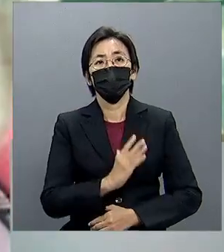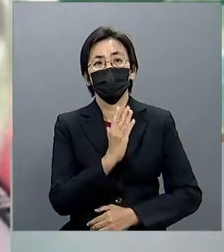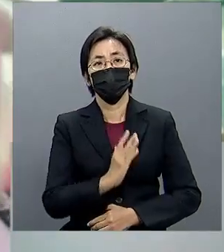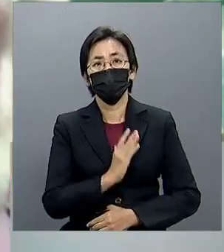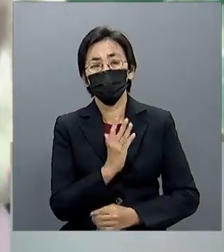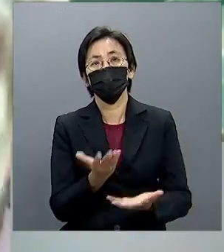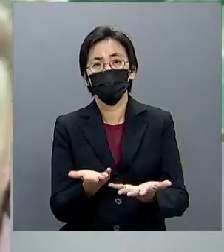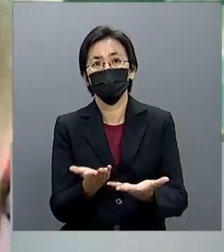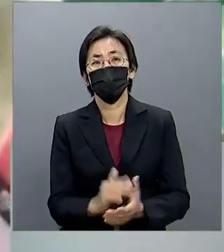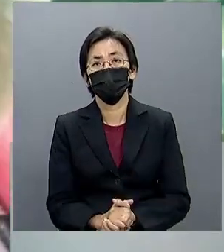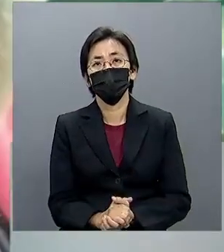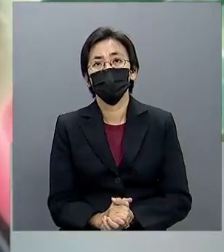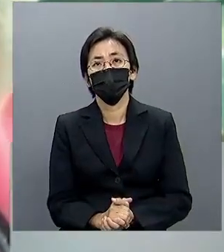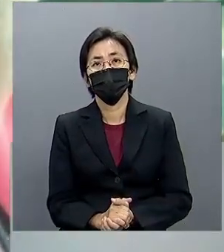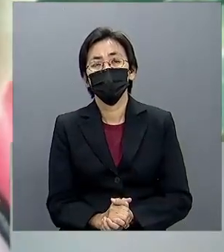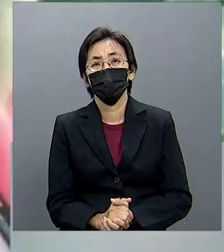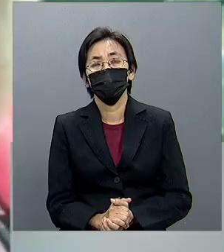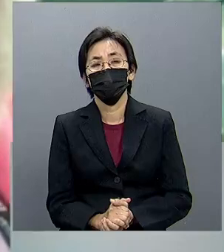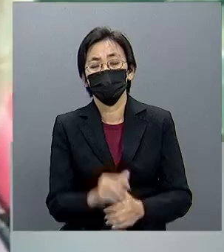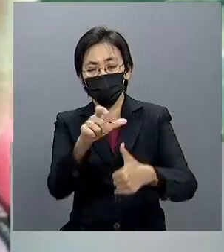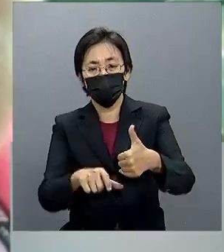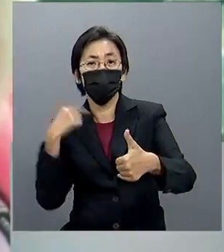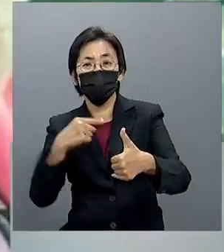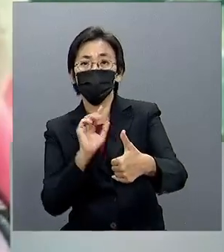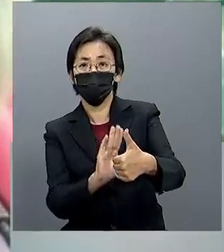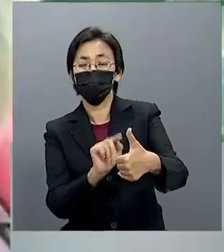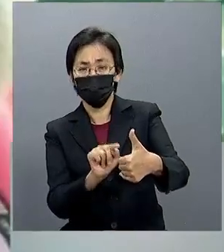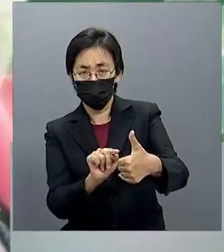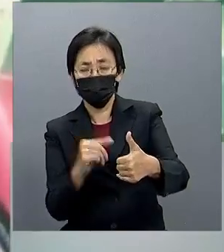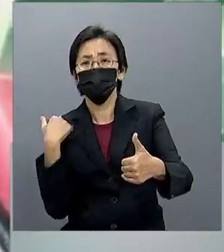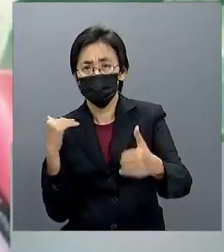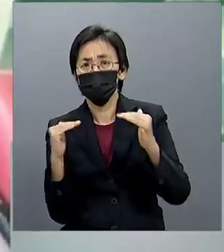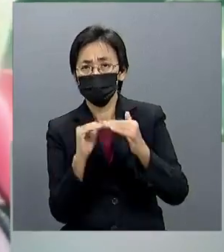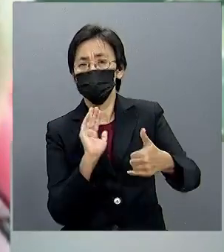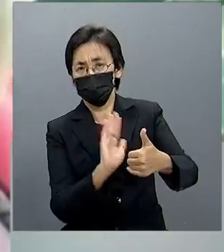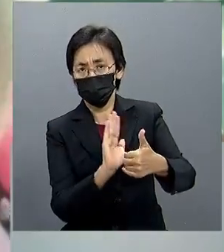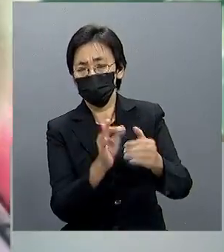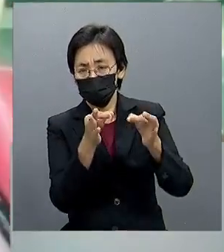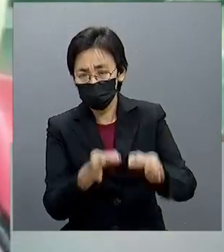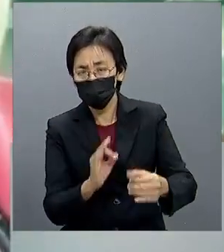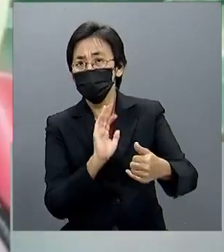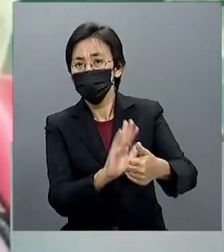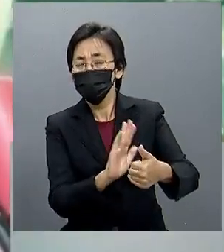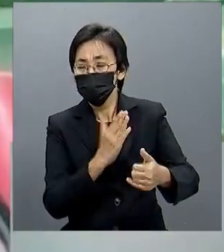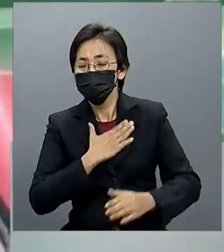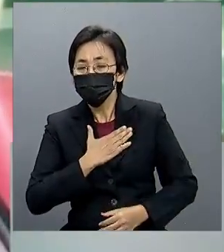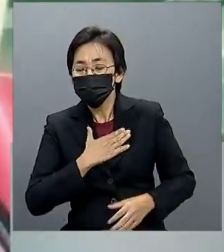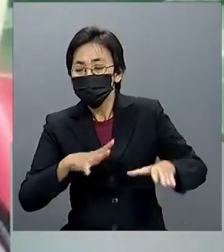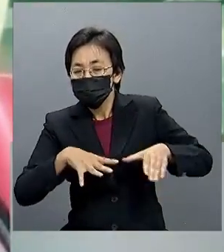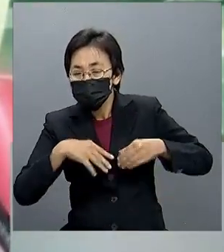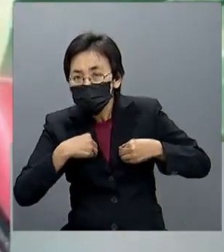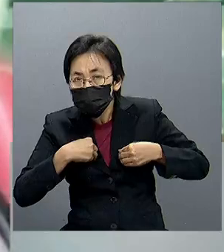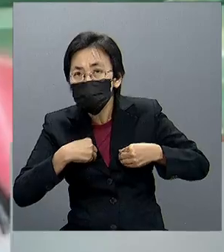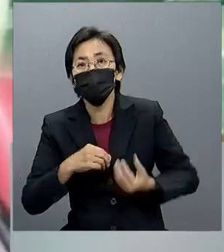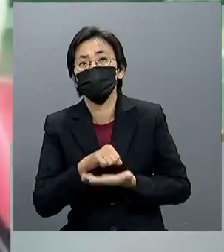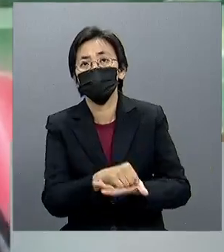มันคือเนื้อตัวร่างกายของเขานะเขามีสิทธิ์ในการตัดสินใจนั้นเราต้องเคารพแค่ตรงนี้แล้วเราก็ให้บริการที่มันปล